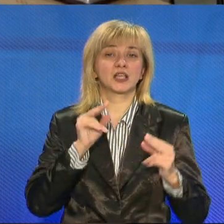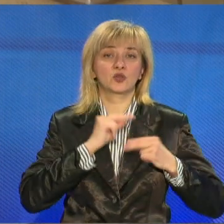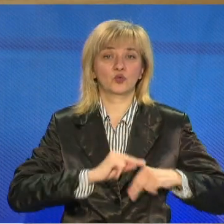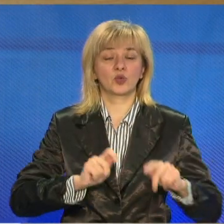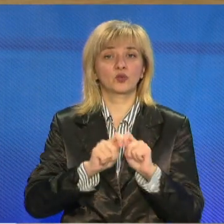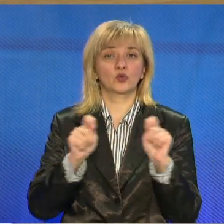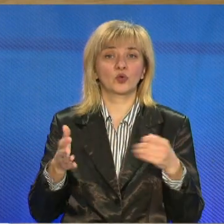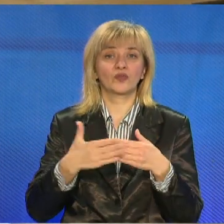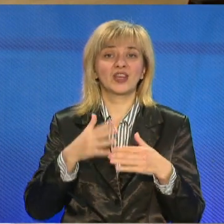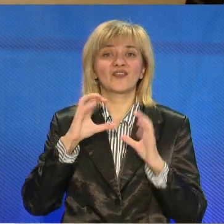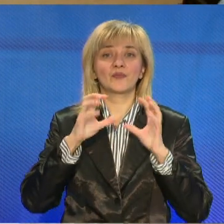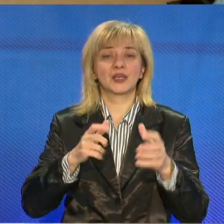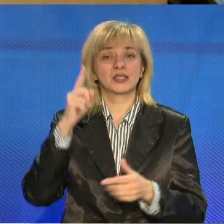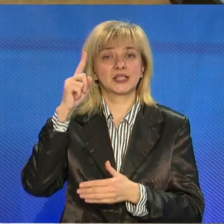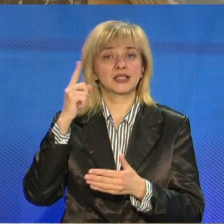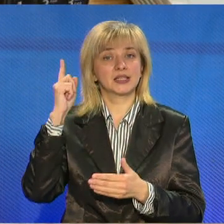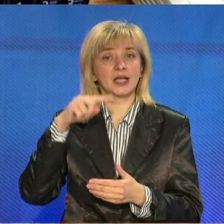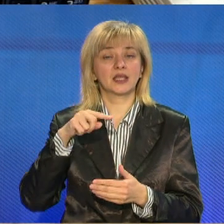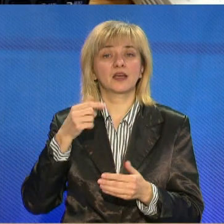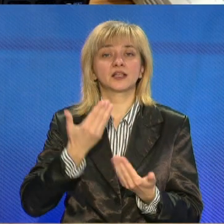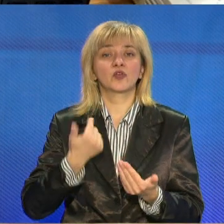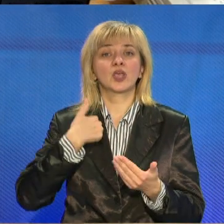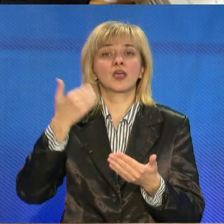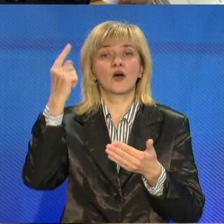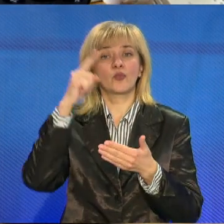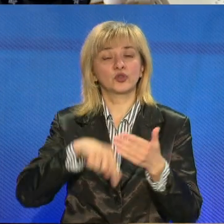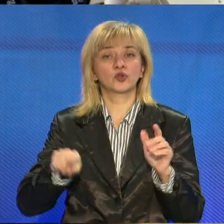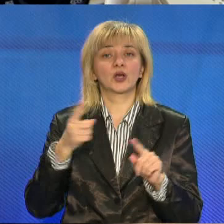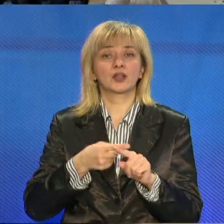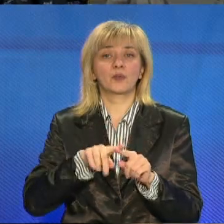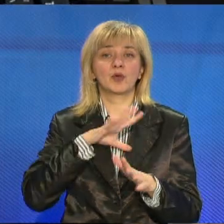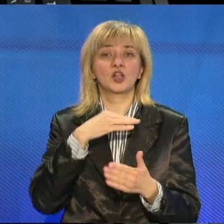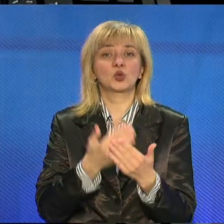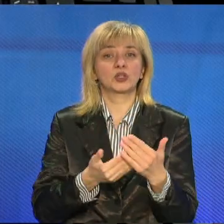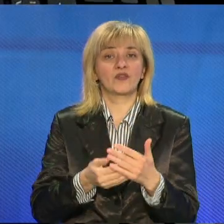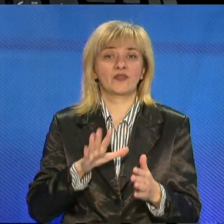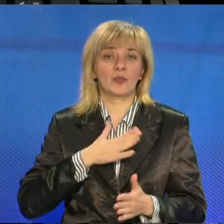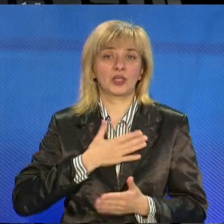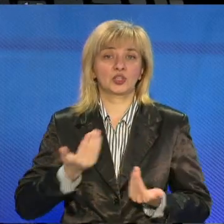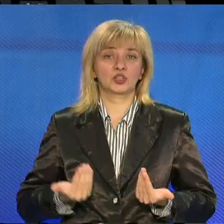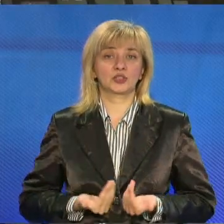знаний. Сегодня я убежден, это был лучший совет в моей жизни.